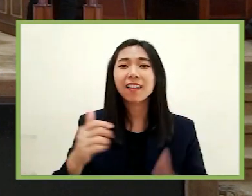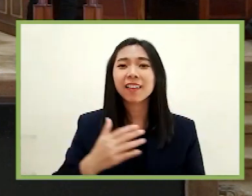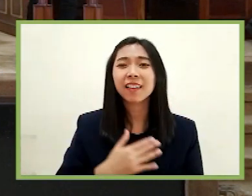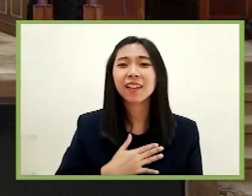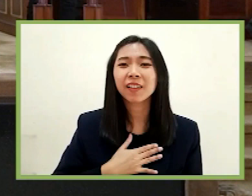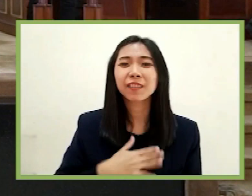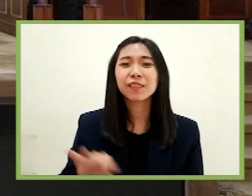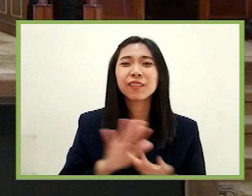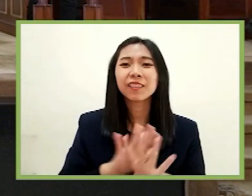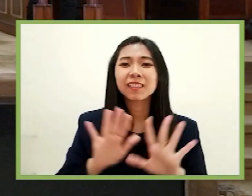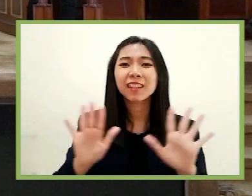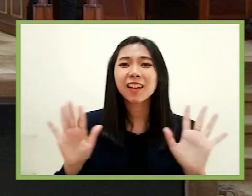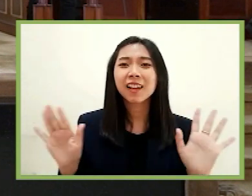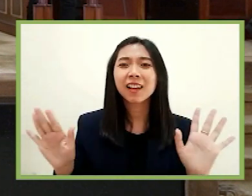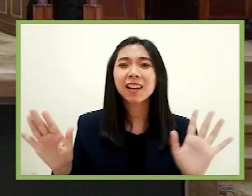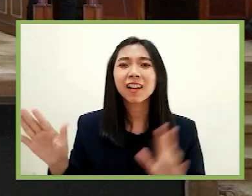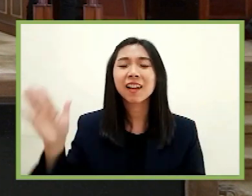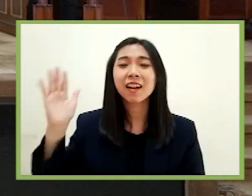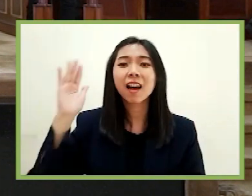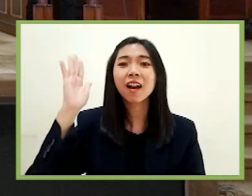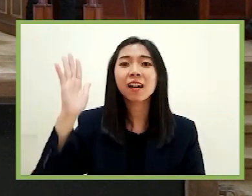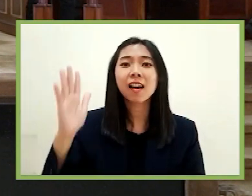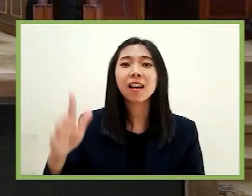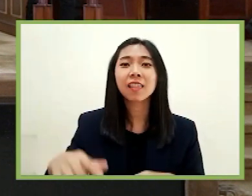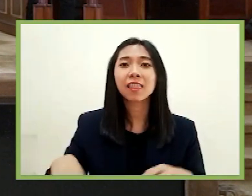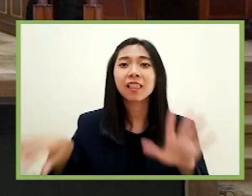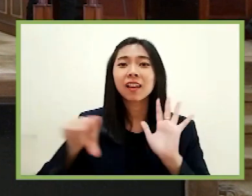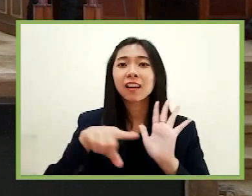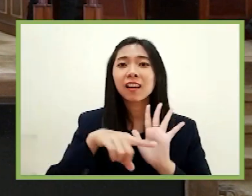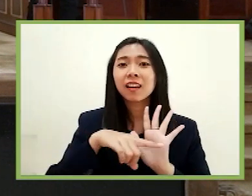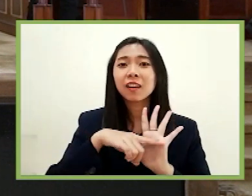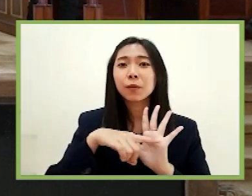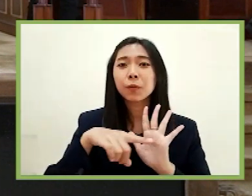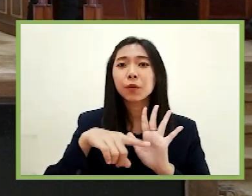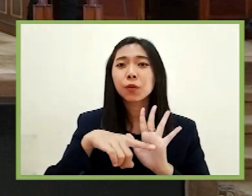laik kutbah Maafkan